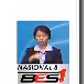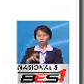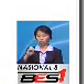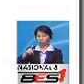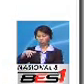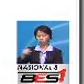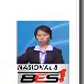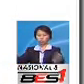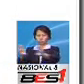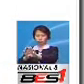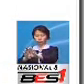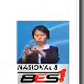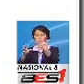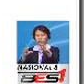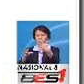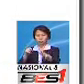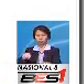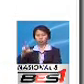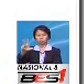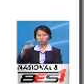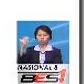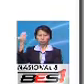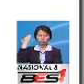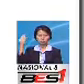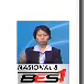operasinya ditutup pada 15 Mac